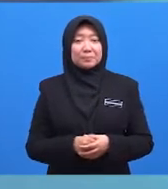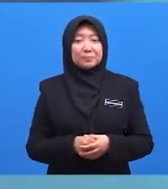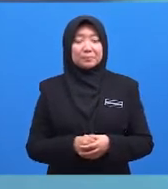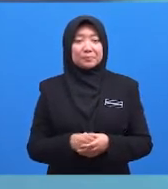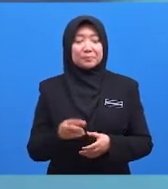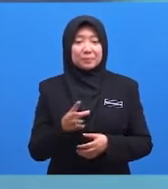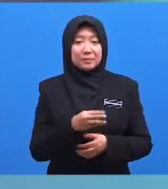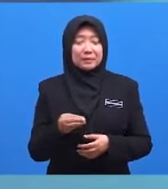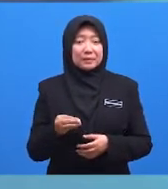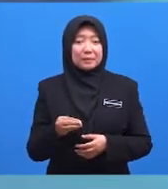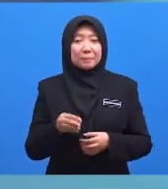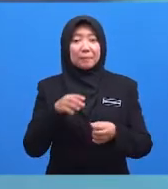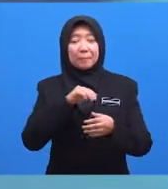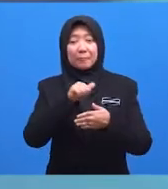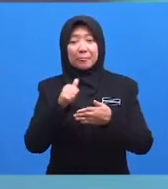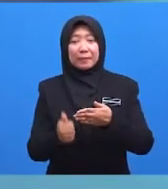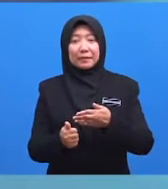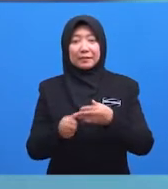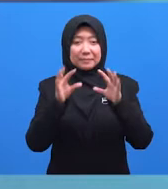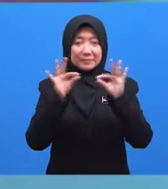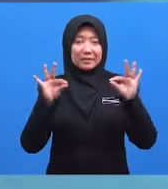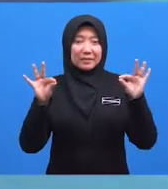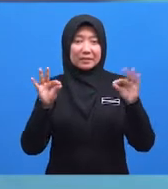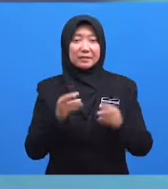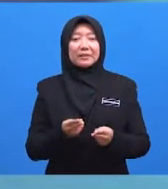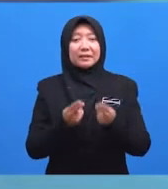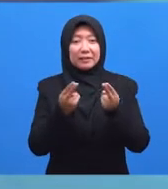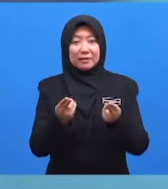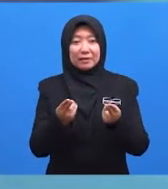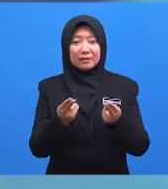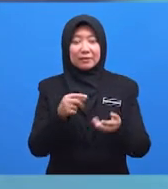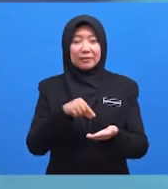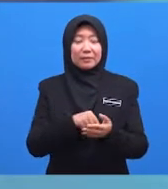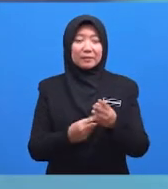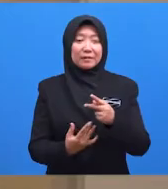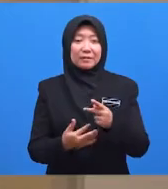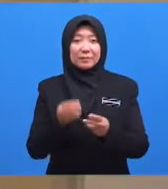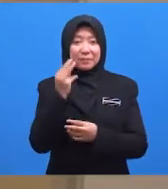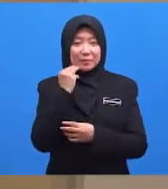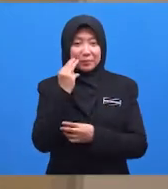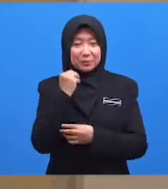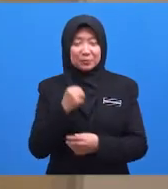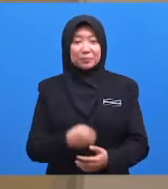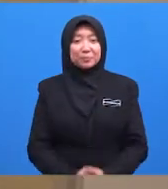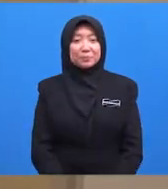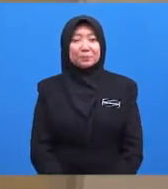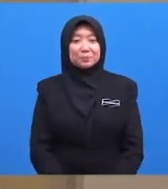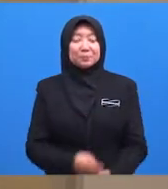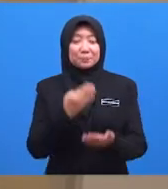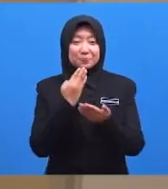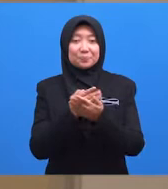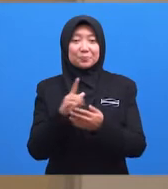Dan akhir sekali, menghias dan menghidang ayam panggang madu. Baiklah